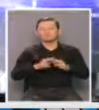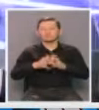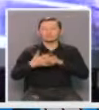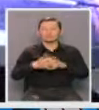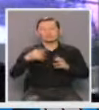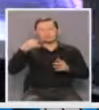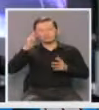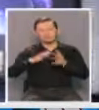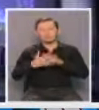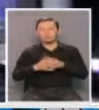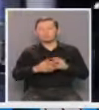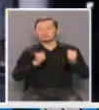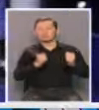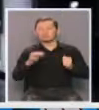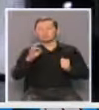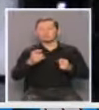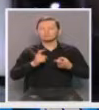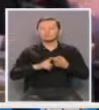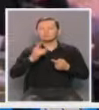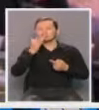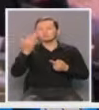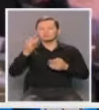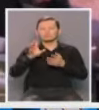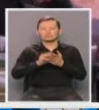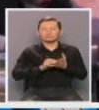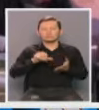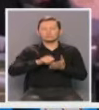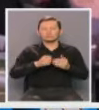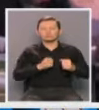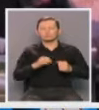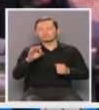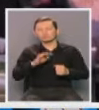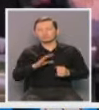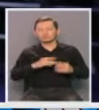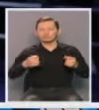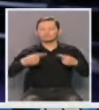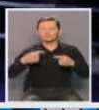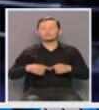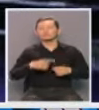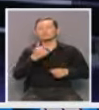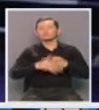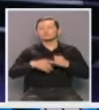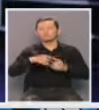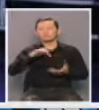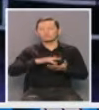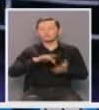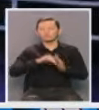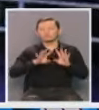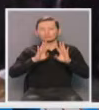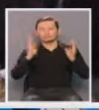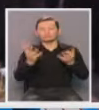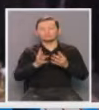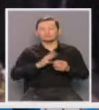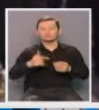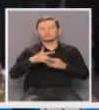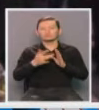қазақ күресі және кикбокстан жерлестердің шетелдік спортшылармен шыққан жекпе-жегі болды. Алдымен орталық алаңда арнайы құрылған рингке